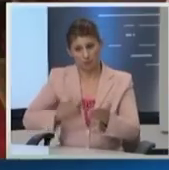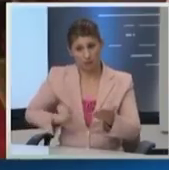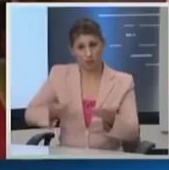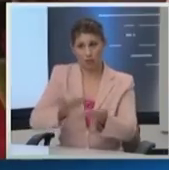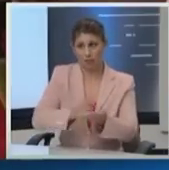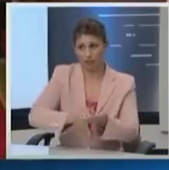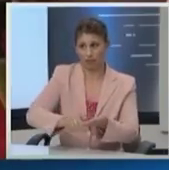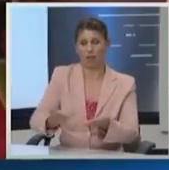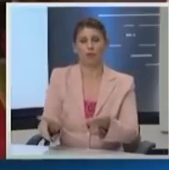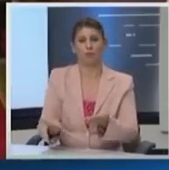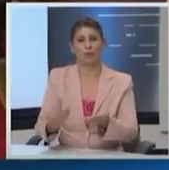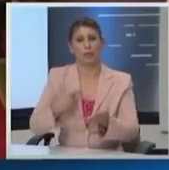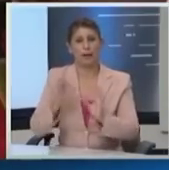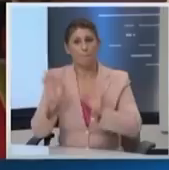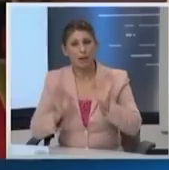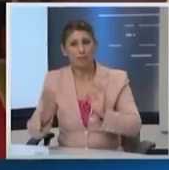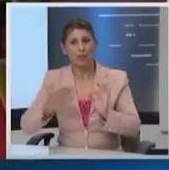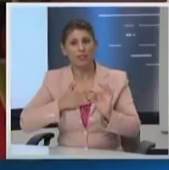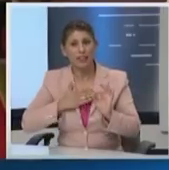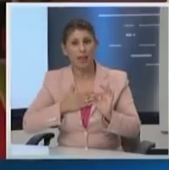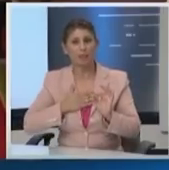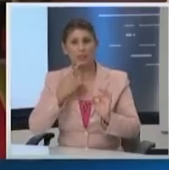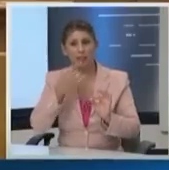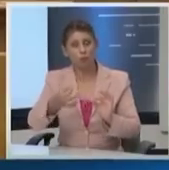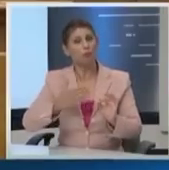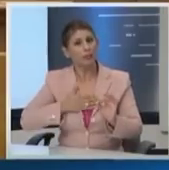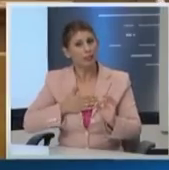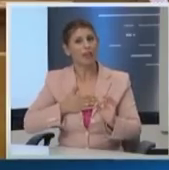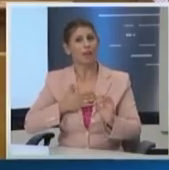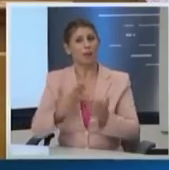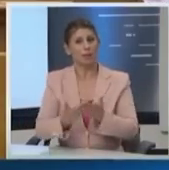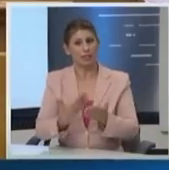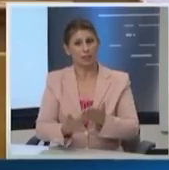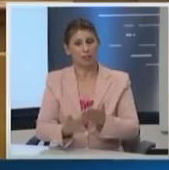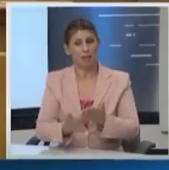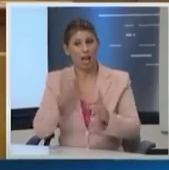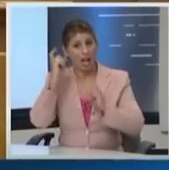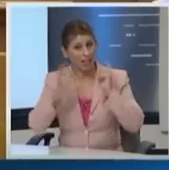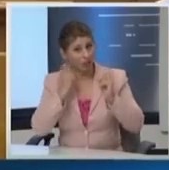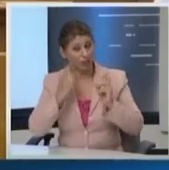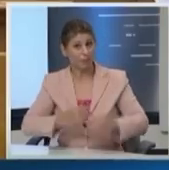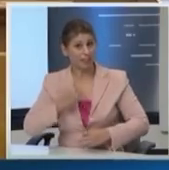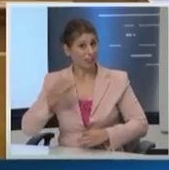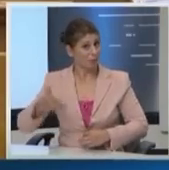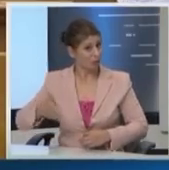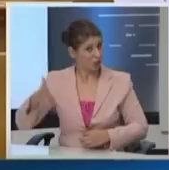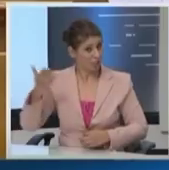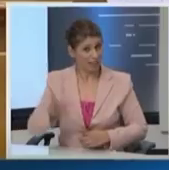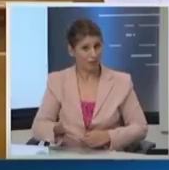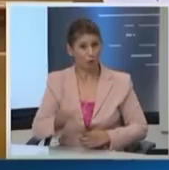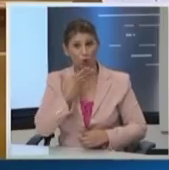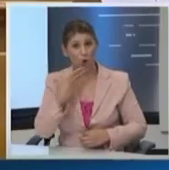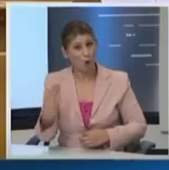για να περιγράψουμε τα δικά μας, για να ισχυριστούμε τα δικά μας επιχειρήματα. Αναρωτιέμαι, κύριε Μητσοτάκη, αυτό το